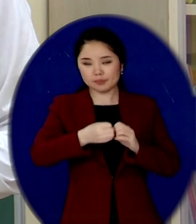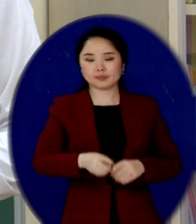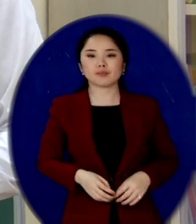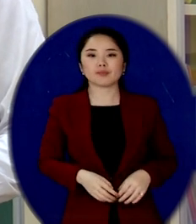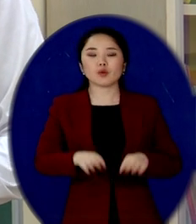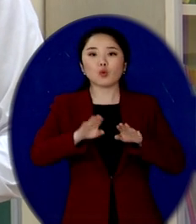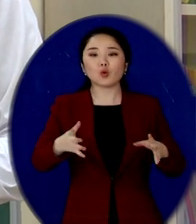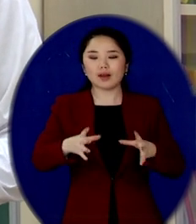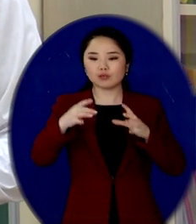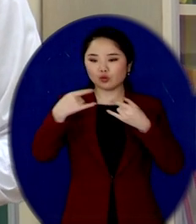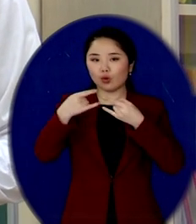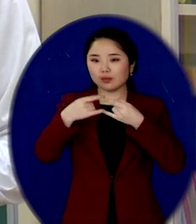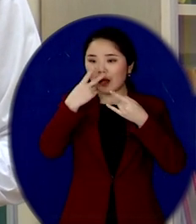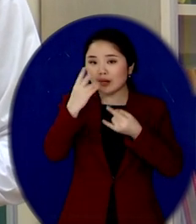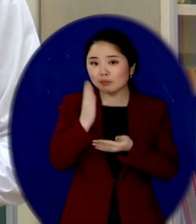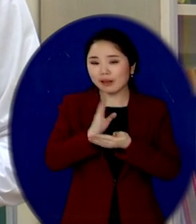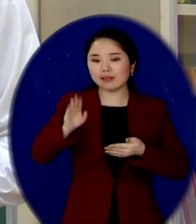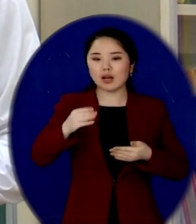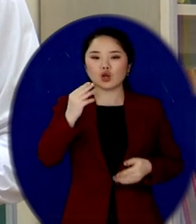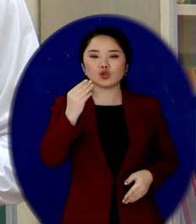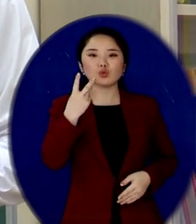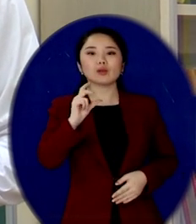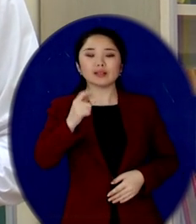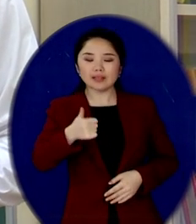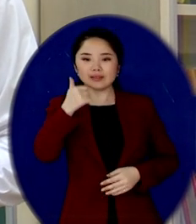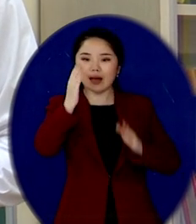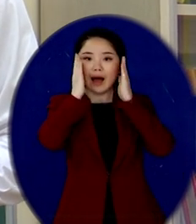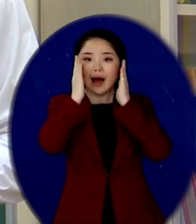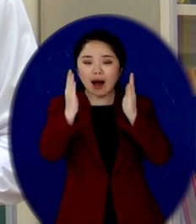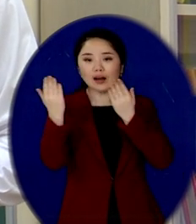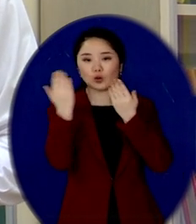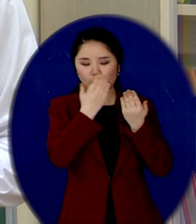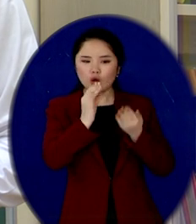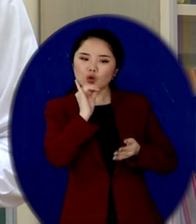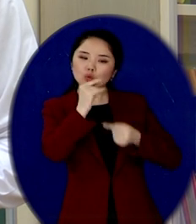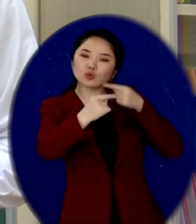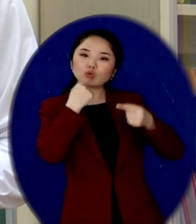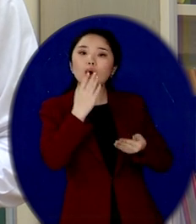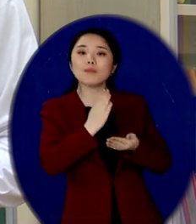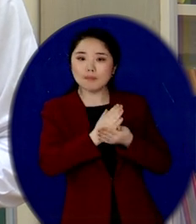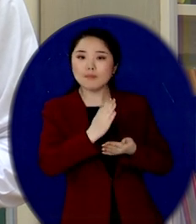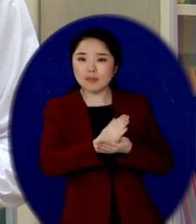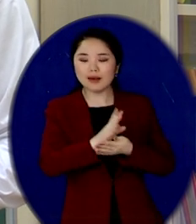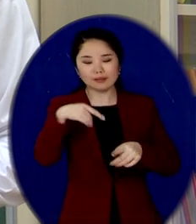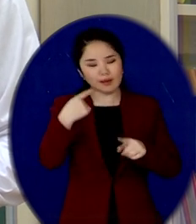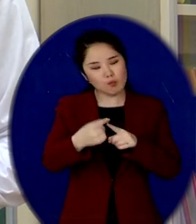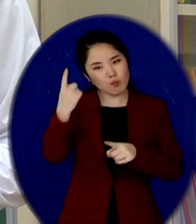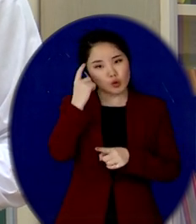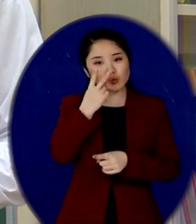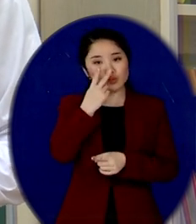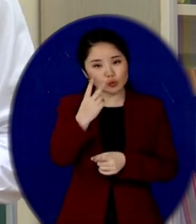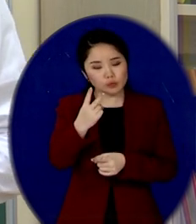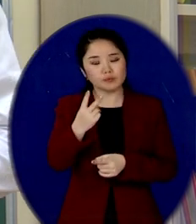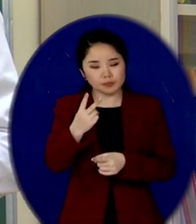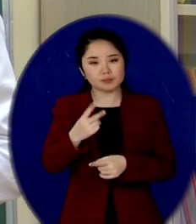Хүүхдүүдээ дэлгэцэн харагдаж буй дараах шүлгийг анхааралтай уншаад юуны талаар гарсныг эргэцүүлж